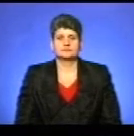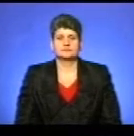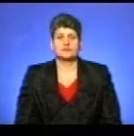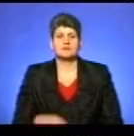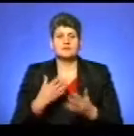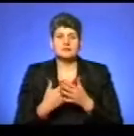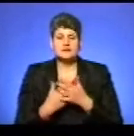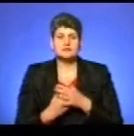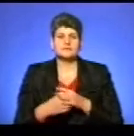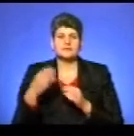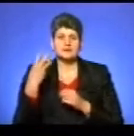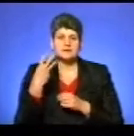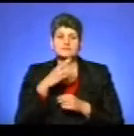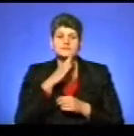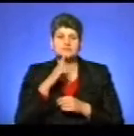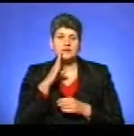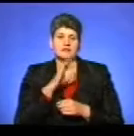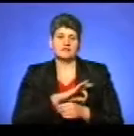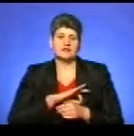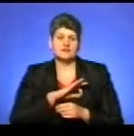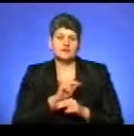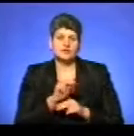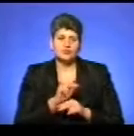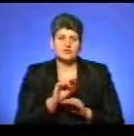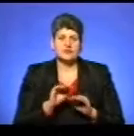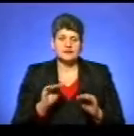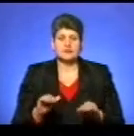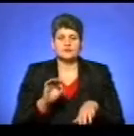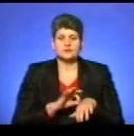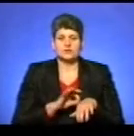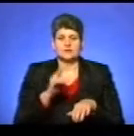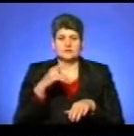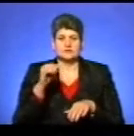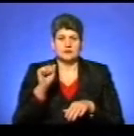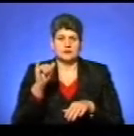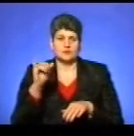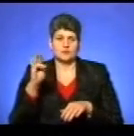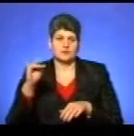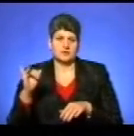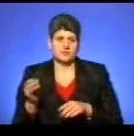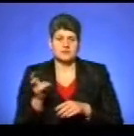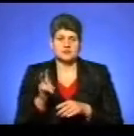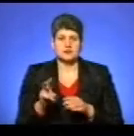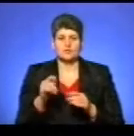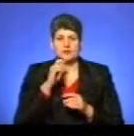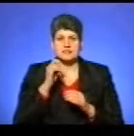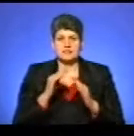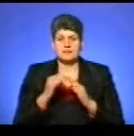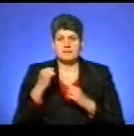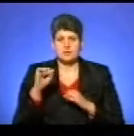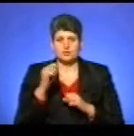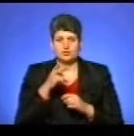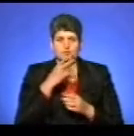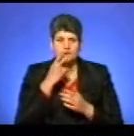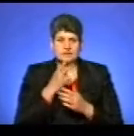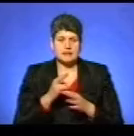Майже 30 матерів, які виховують дітей з синдромом Дауна, прийшли сьогодні до Українського дому «Перемога». Тут репрезентували проект